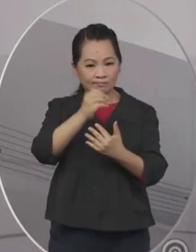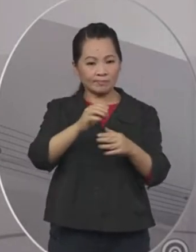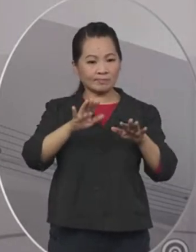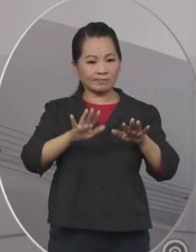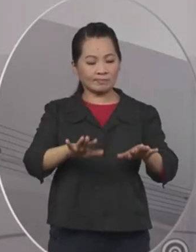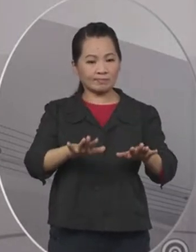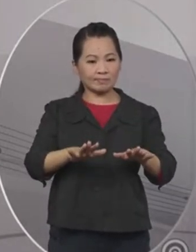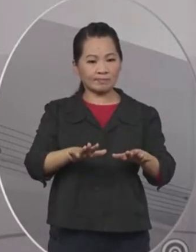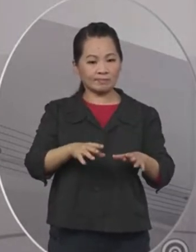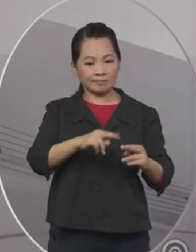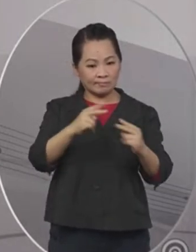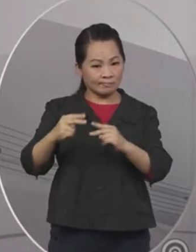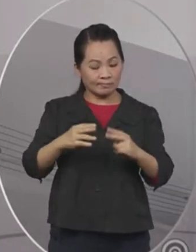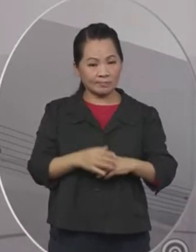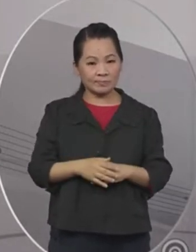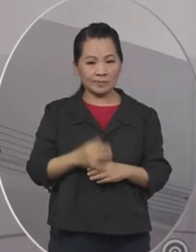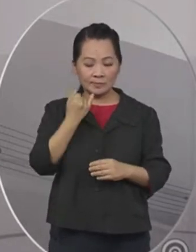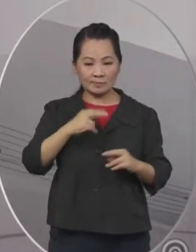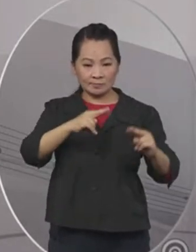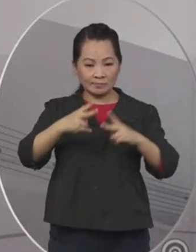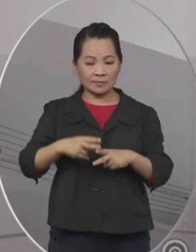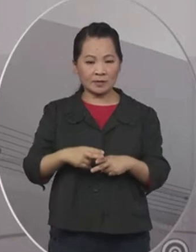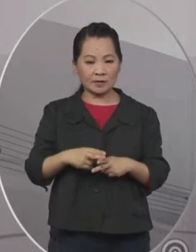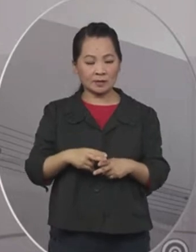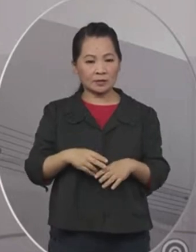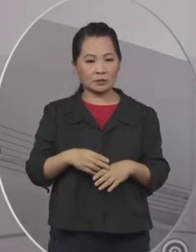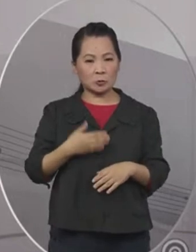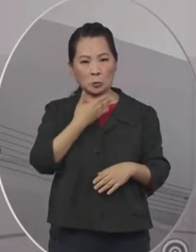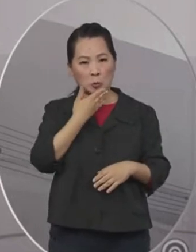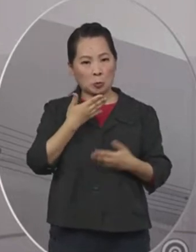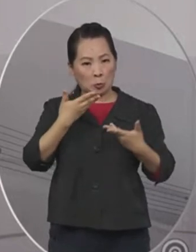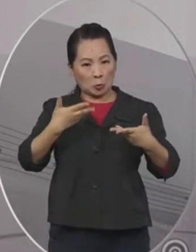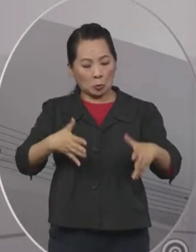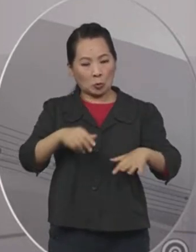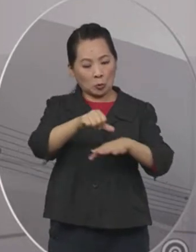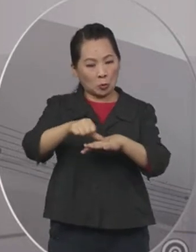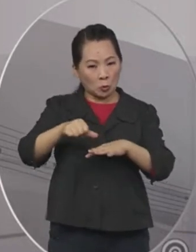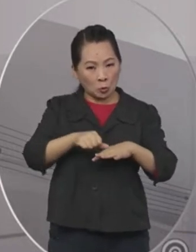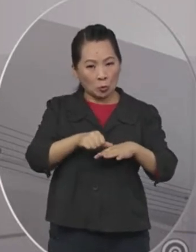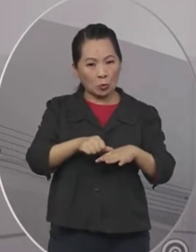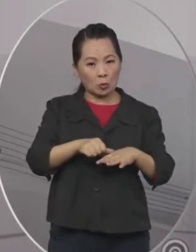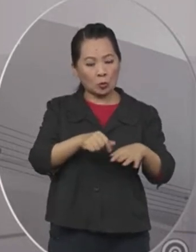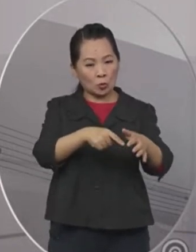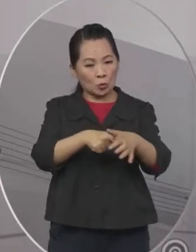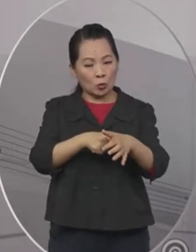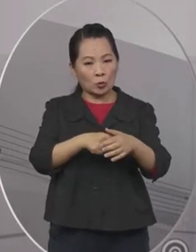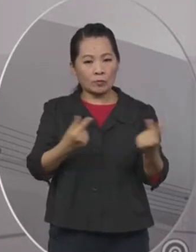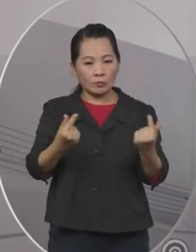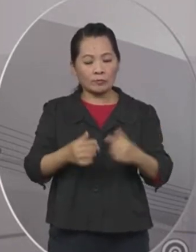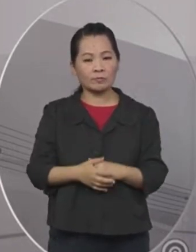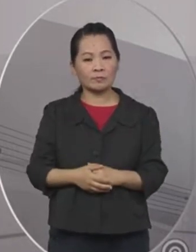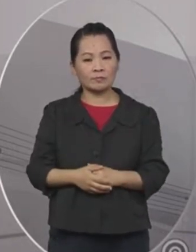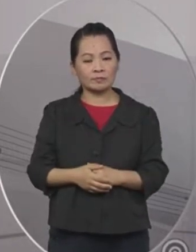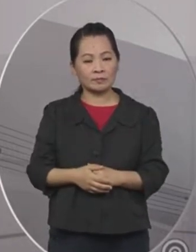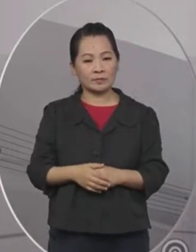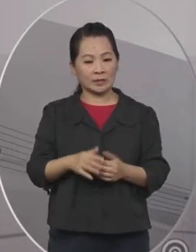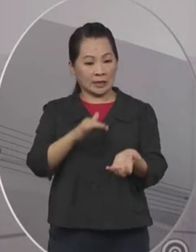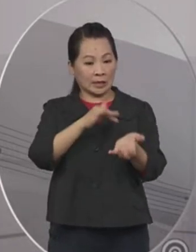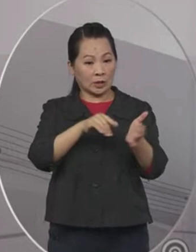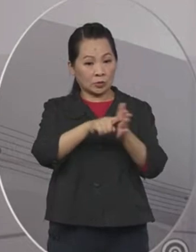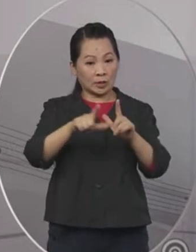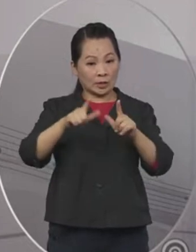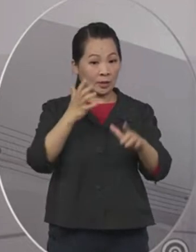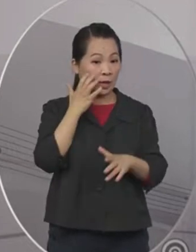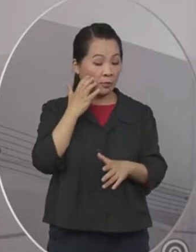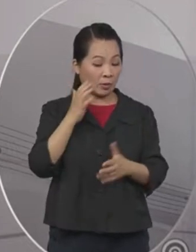产业，转栽种高医疗价值以及高经济价值的农作物，例如医疗大麻或是